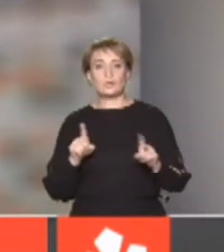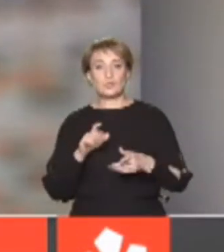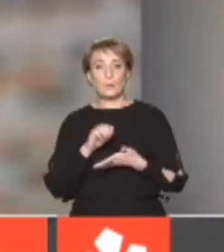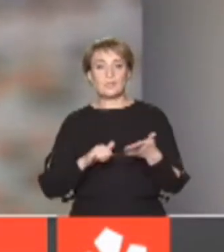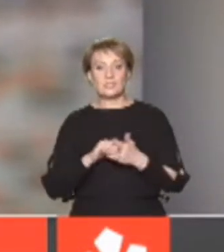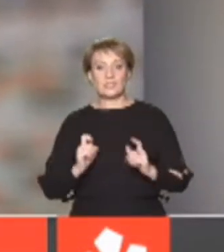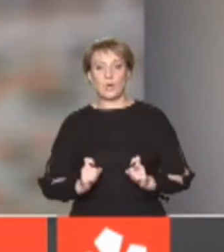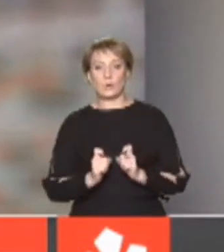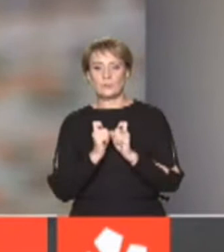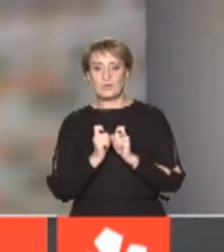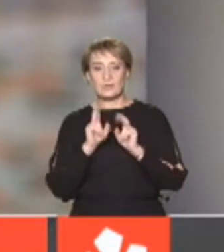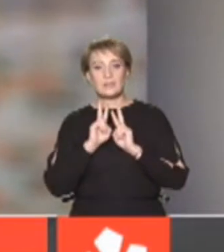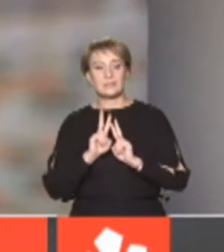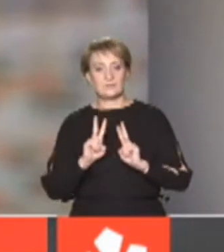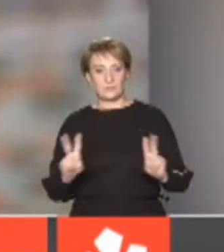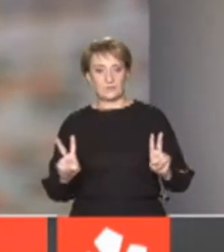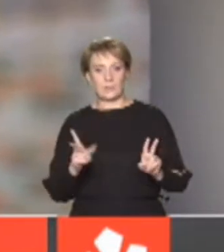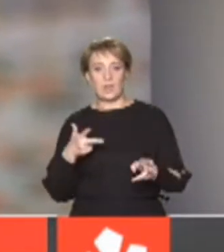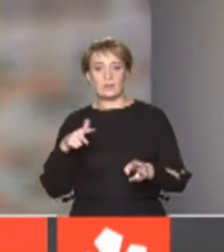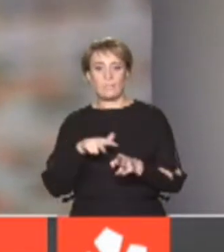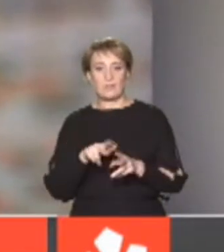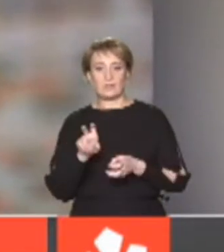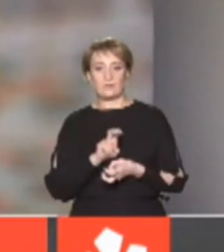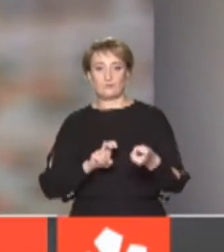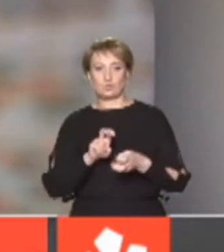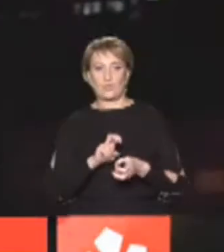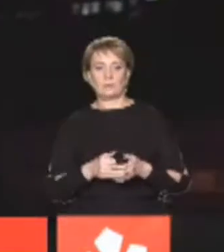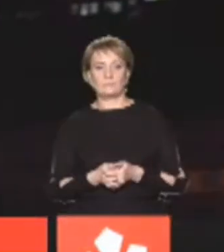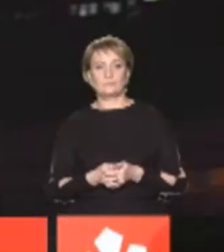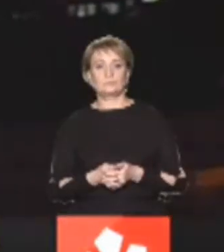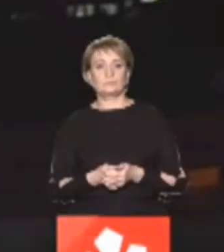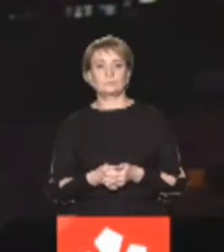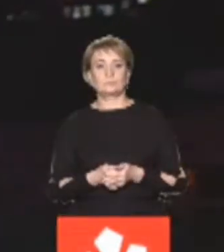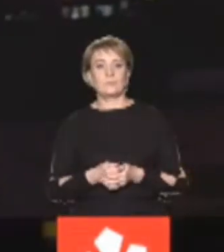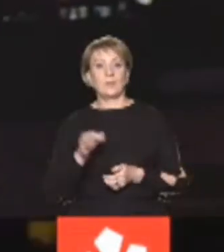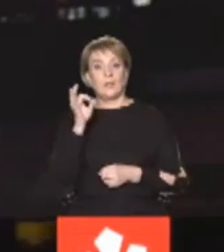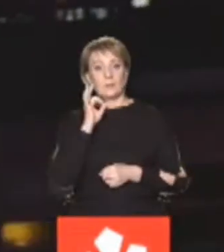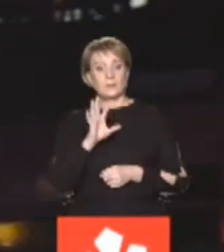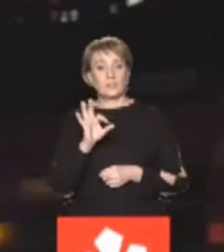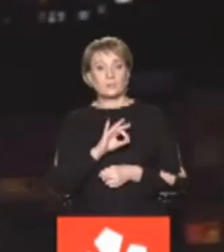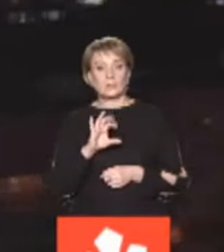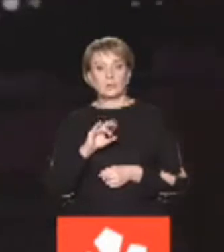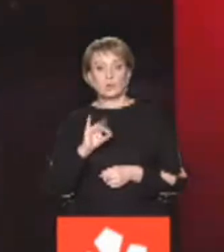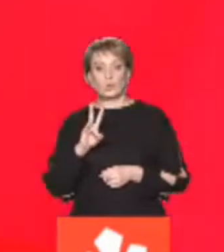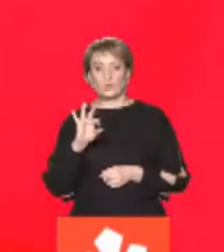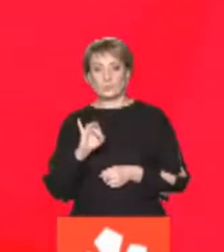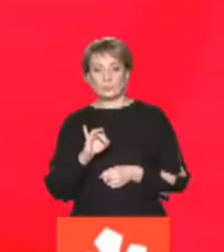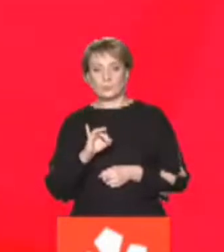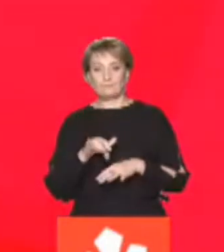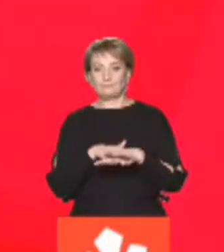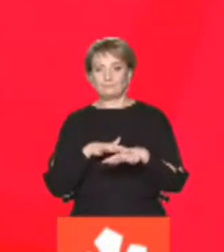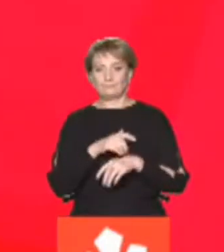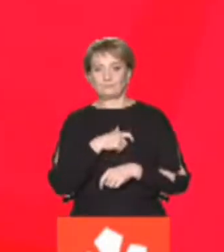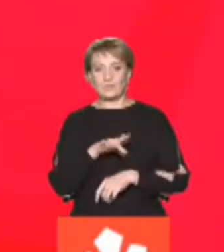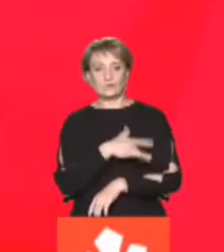причиною конфлікту, нині невідомо, нападників шукають. Нагадаємо, Олександр Юрченко – нардеп від